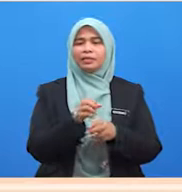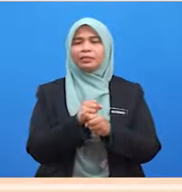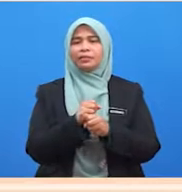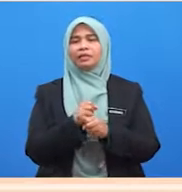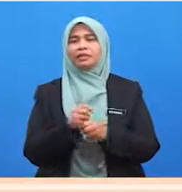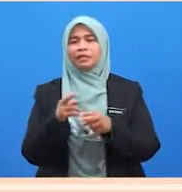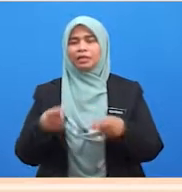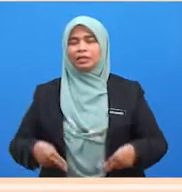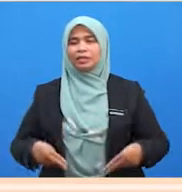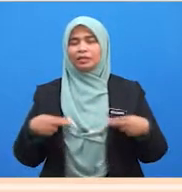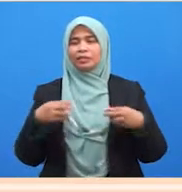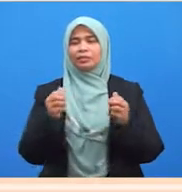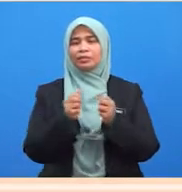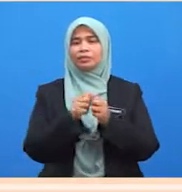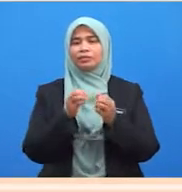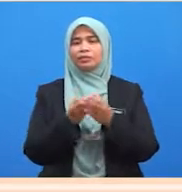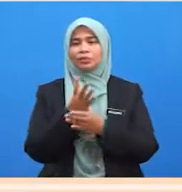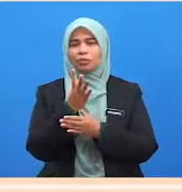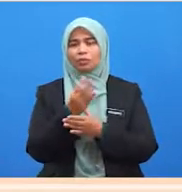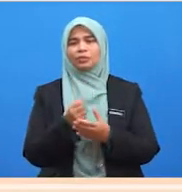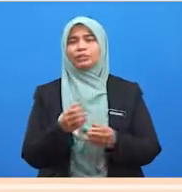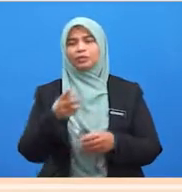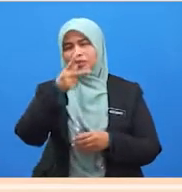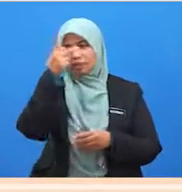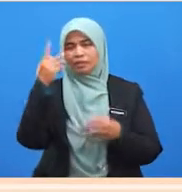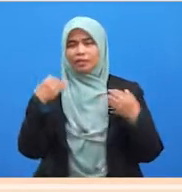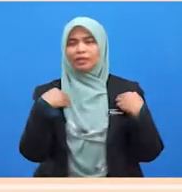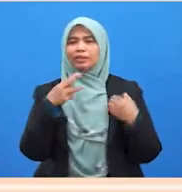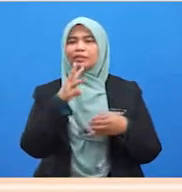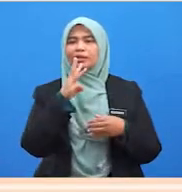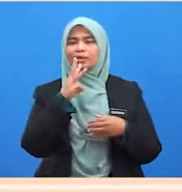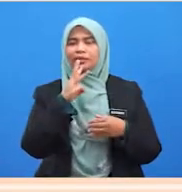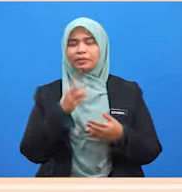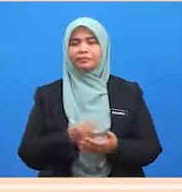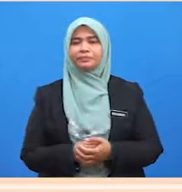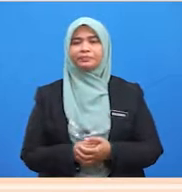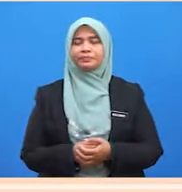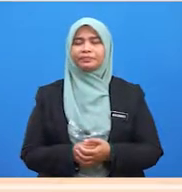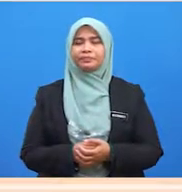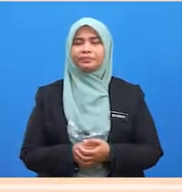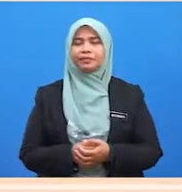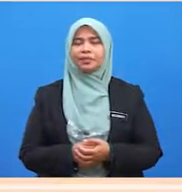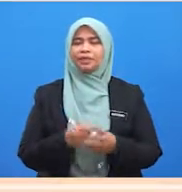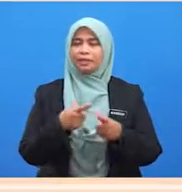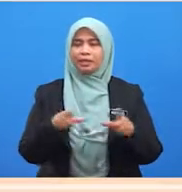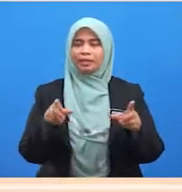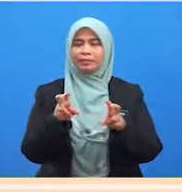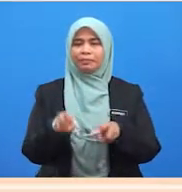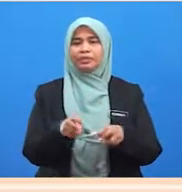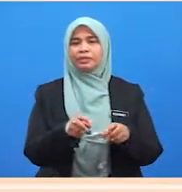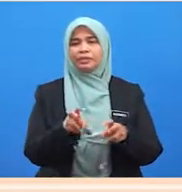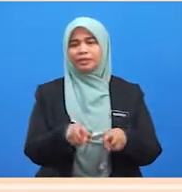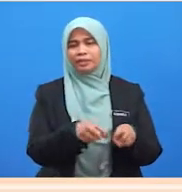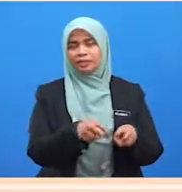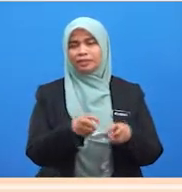kerana terdapat pengairan yang baik di kawasan tersebut. Selain pertanian, sistem saliran